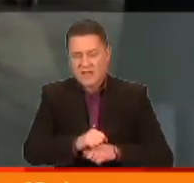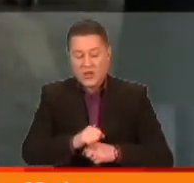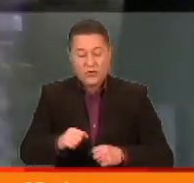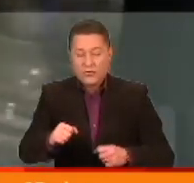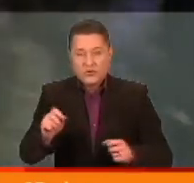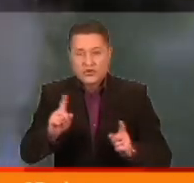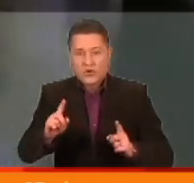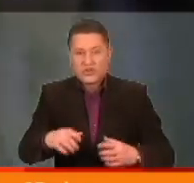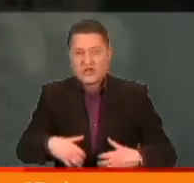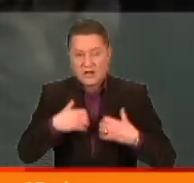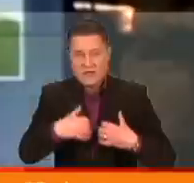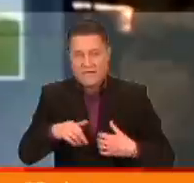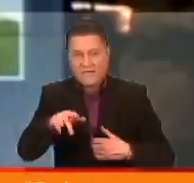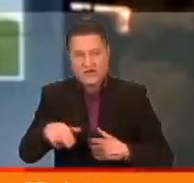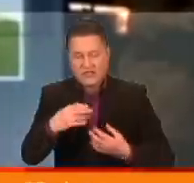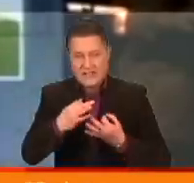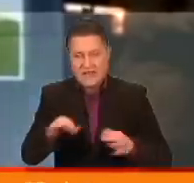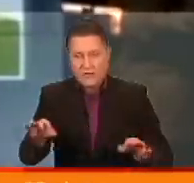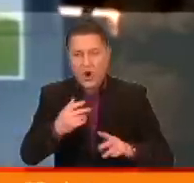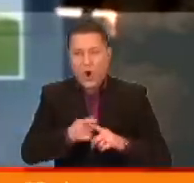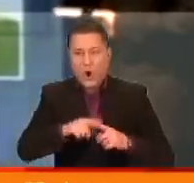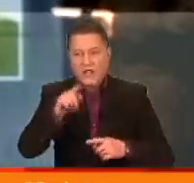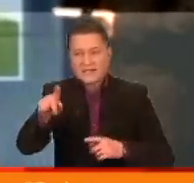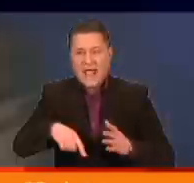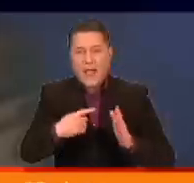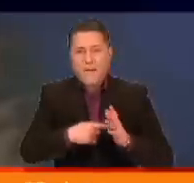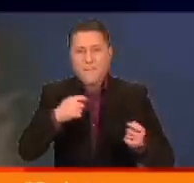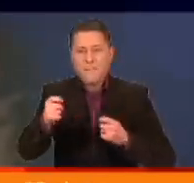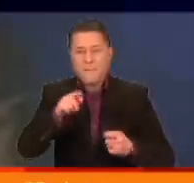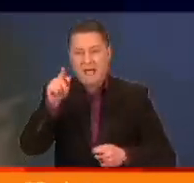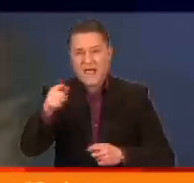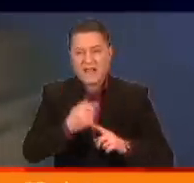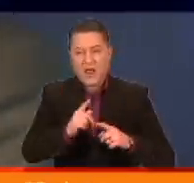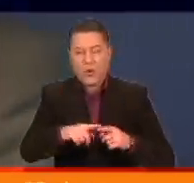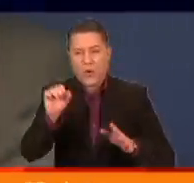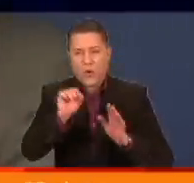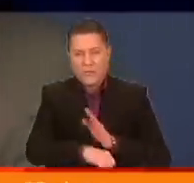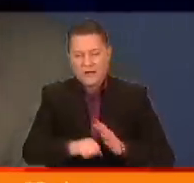жахливо вийшло на волю. А ось це мер Гданська Адамович. Він